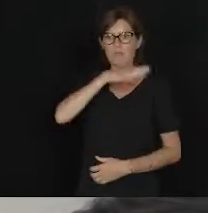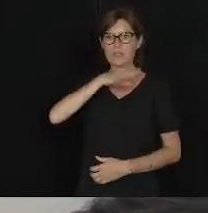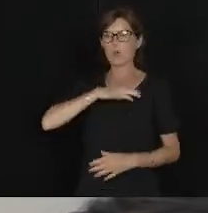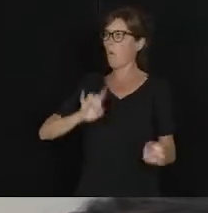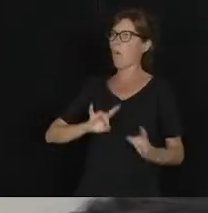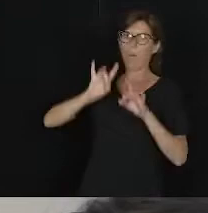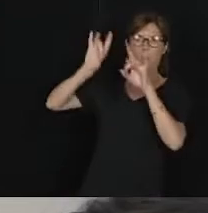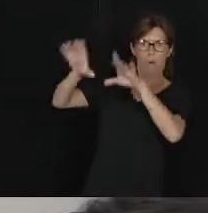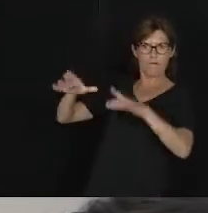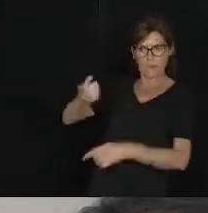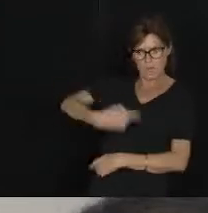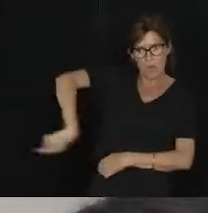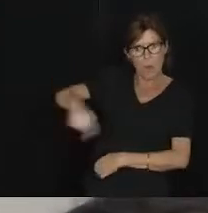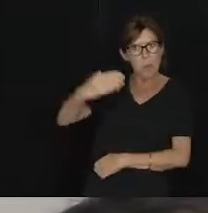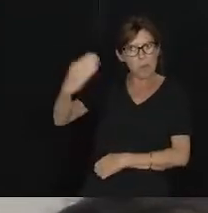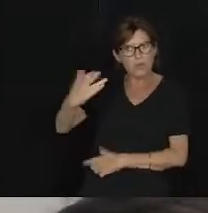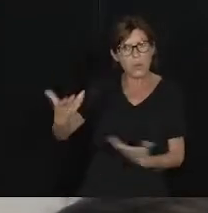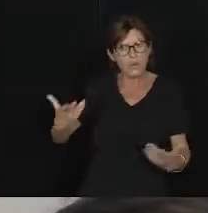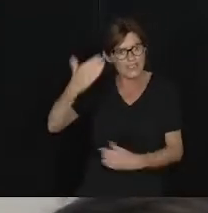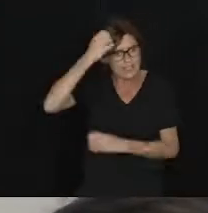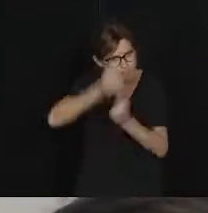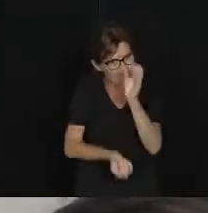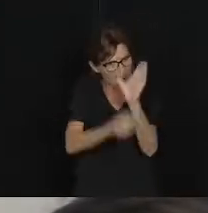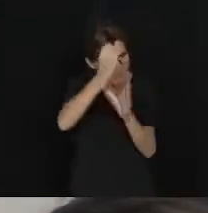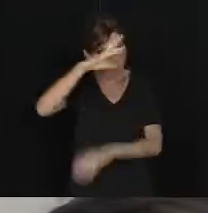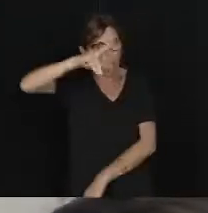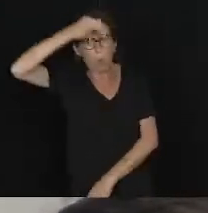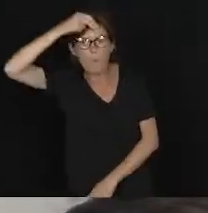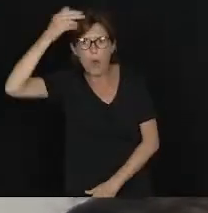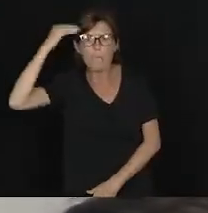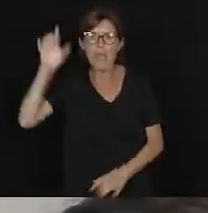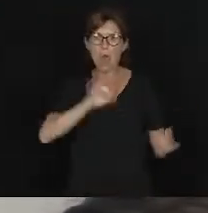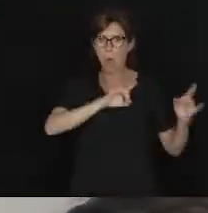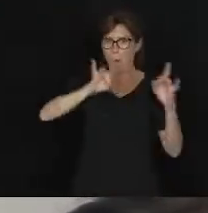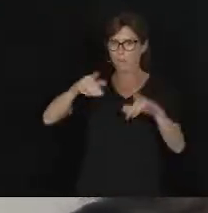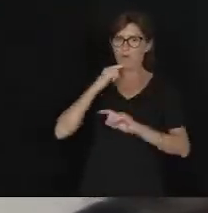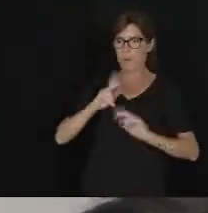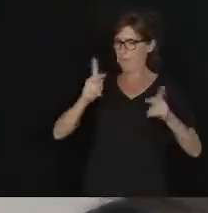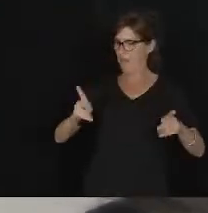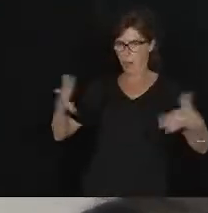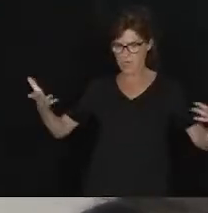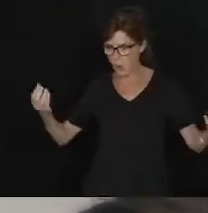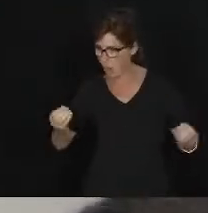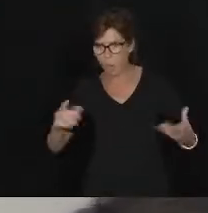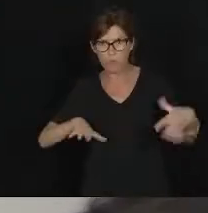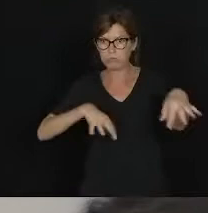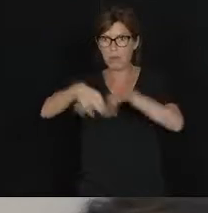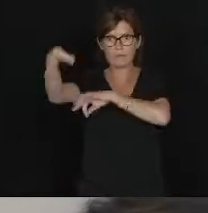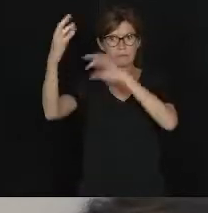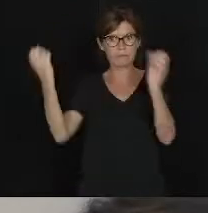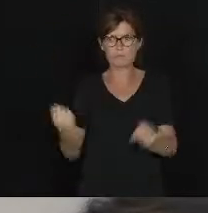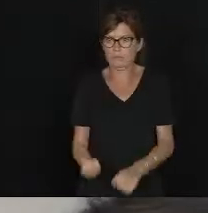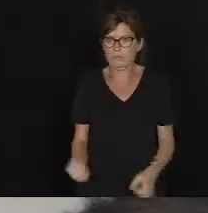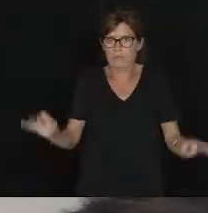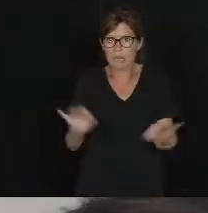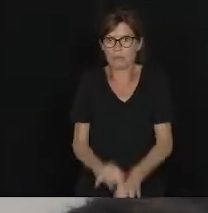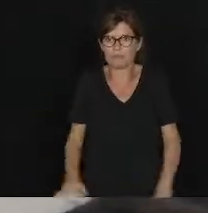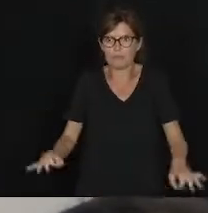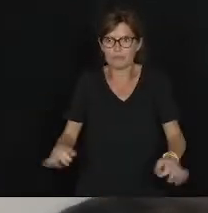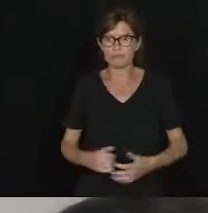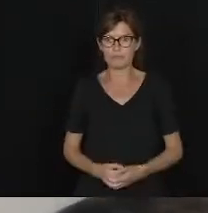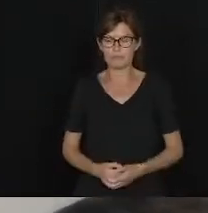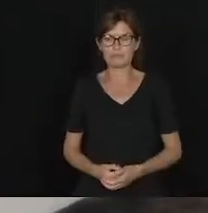et de répondre aux besoins de savoir et de comprendre, le pacte pédagogique est dès lors engagé et risque de se rompre. Alors se pose la question